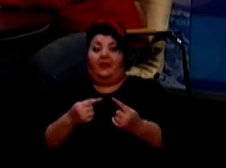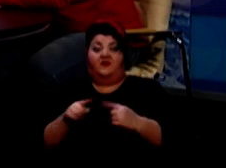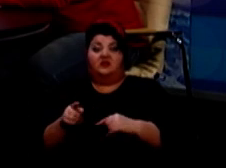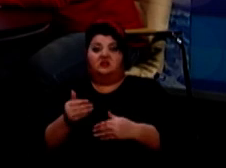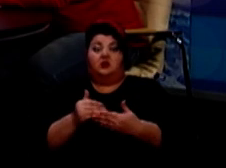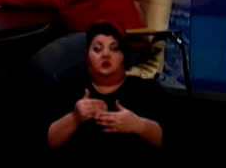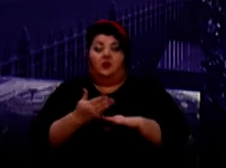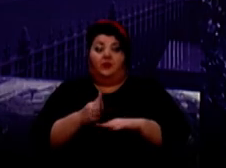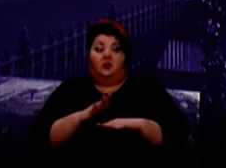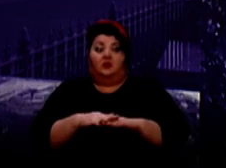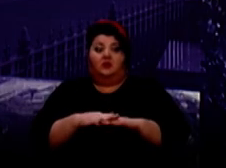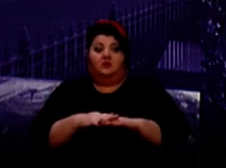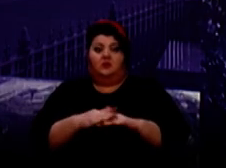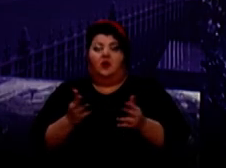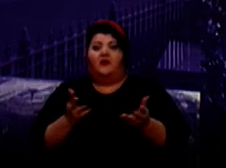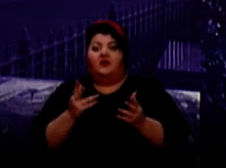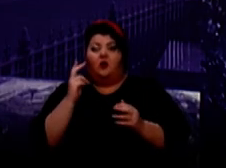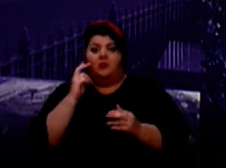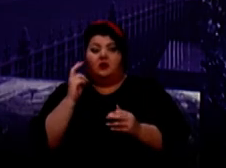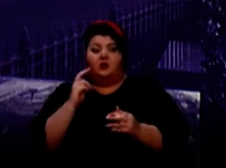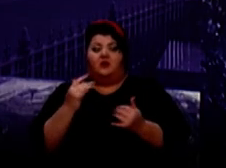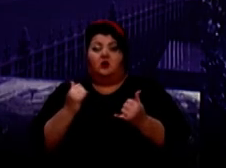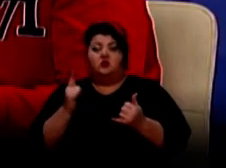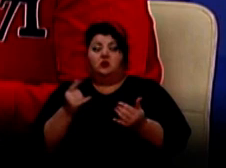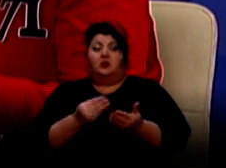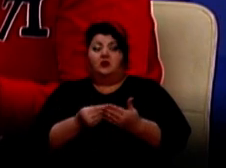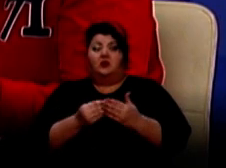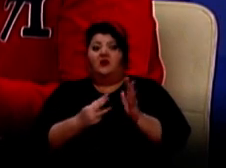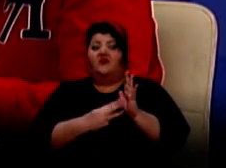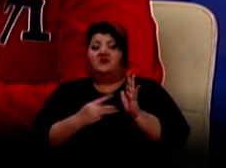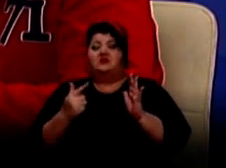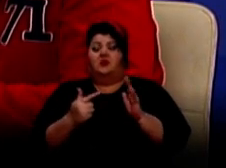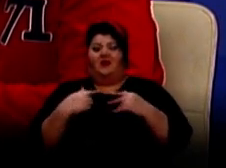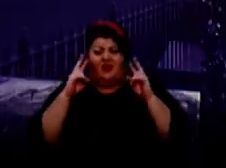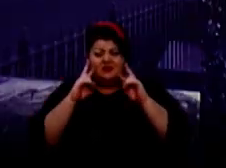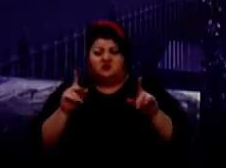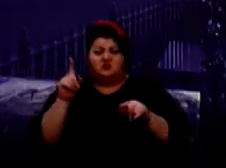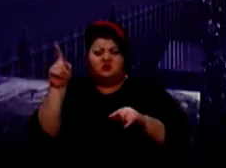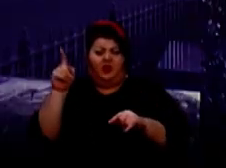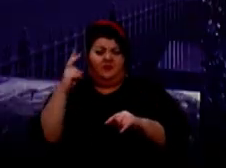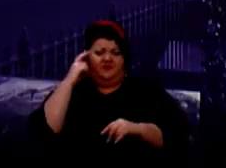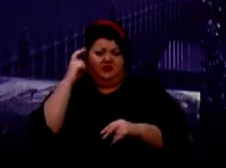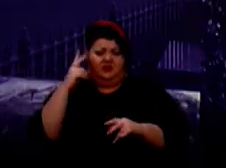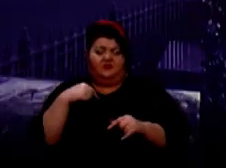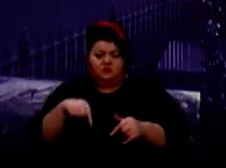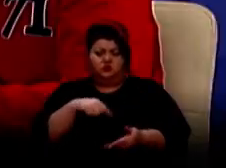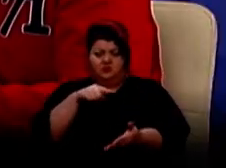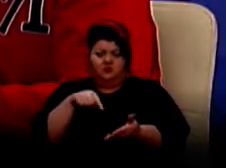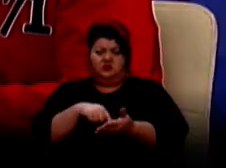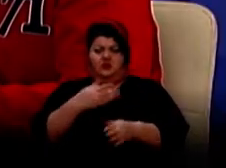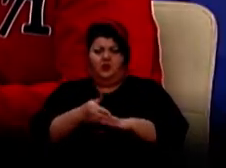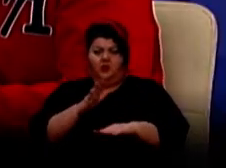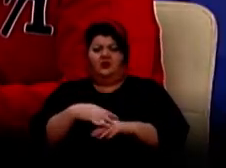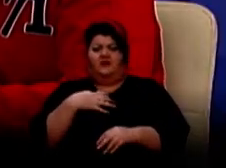в відлічі від Полтави. Києву. В якому тариф на сьогоднішній день 8 гривень. Я не знаю, що там в Києві, давайте тепер ще доведемо одне питання. Полтава